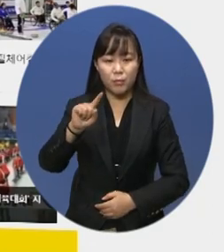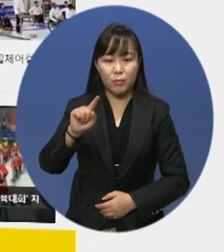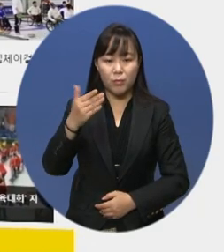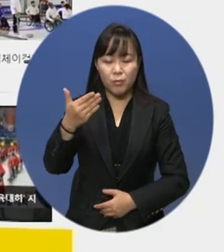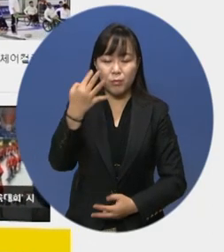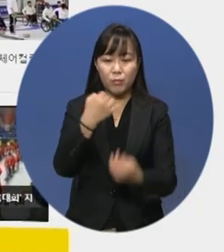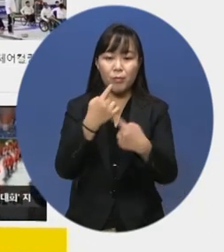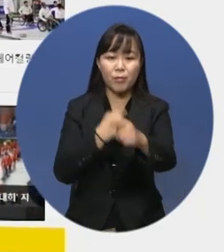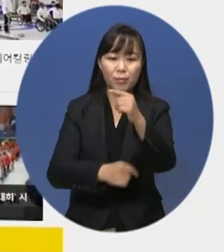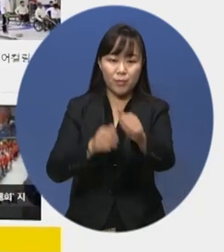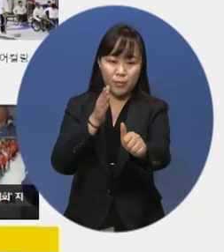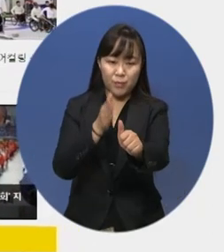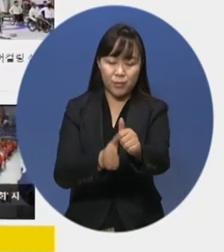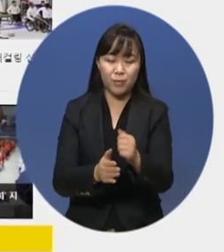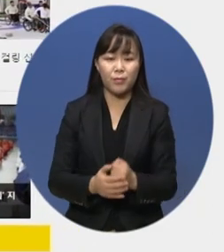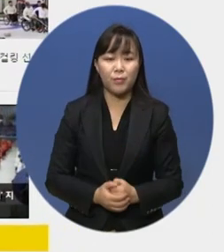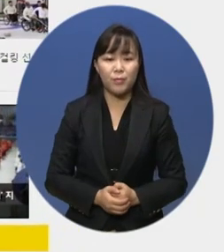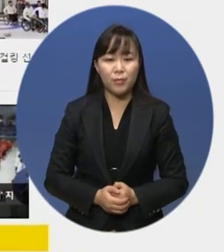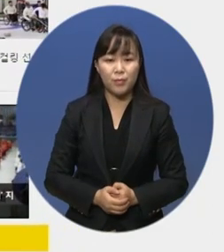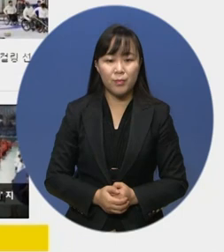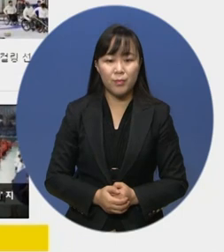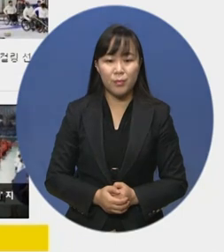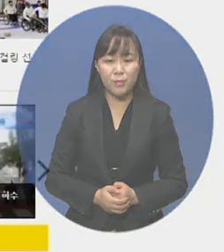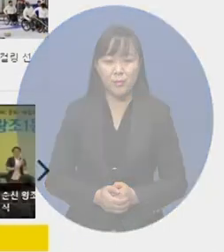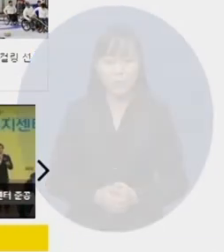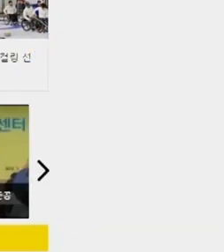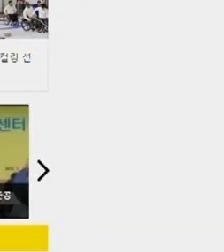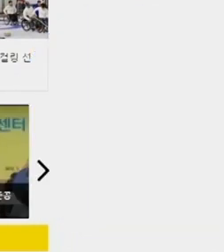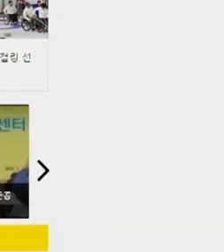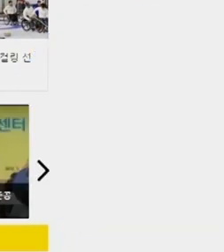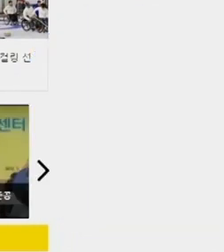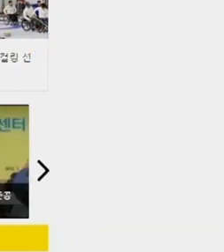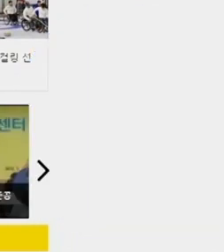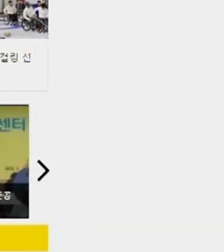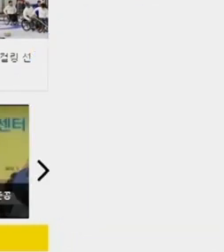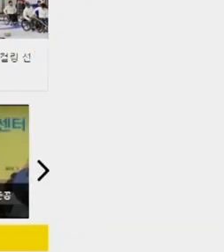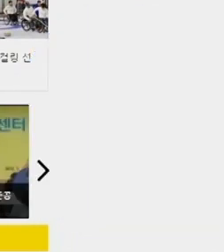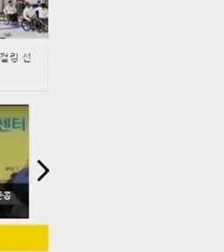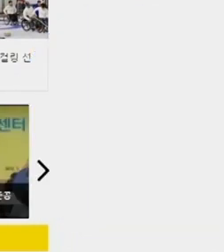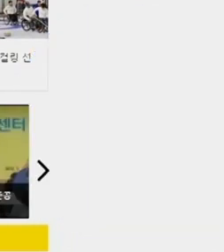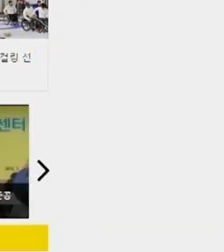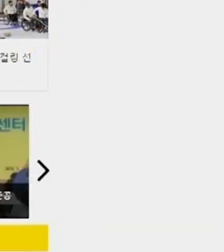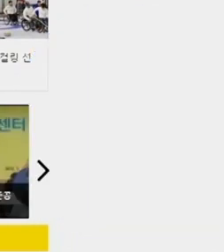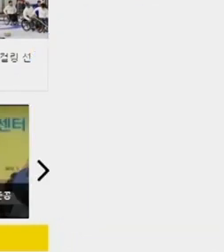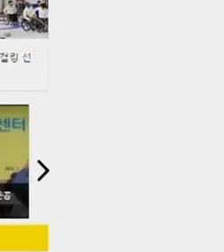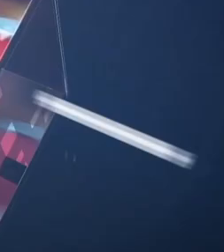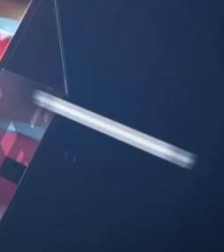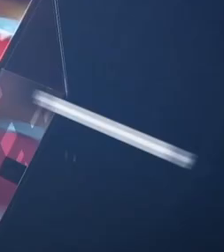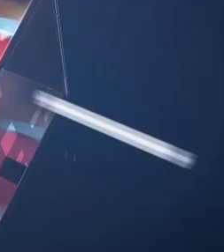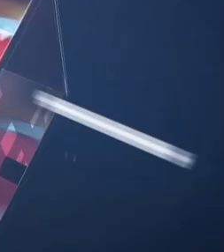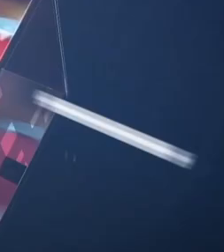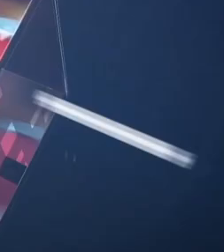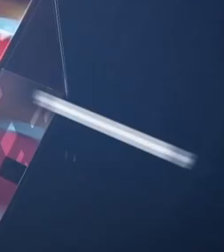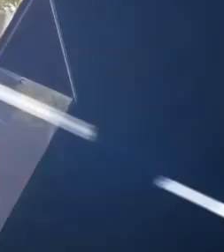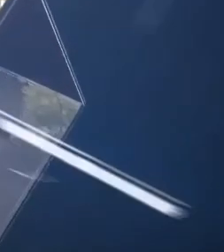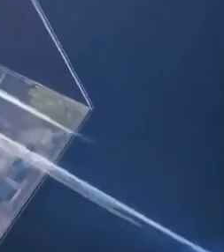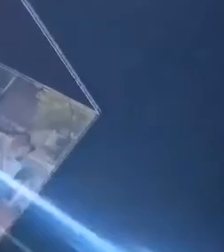전화번호 02-2655-9519로 많은 제보 바랍니다.